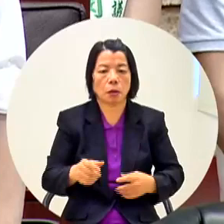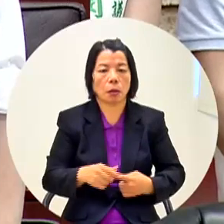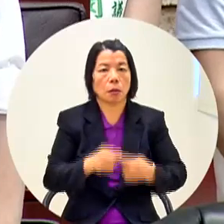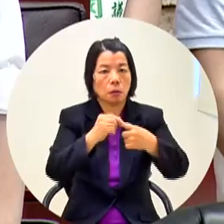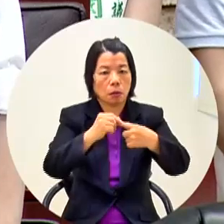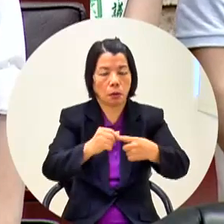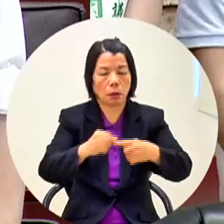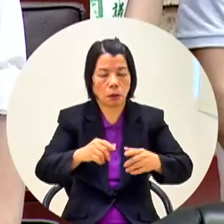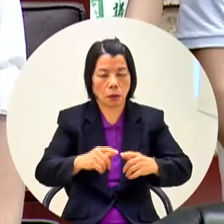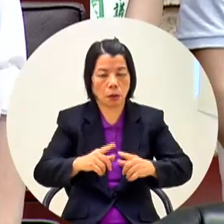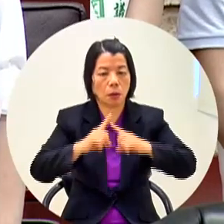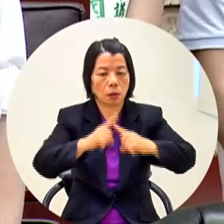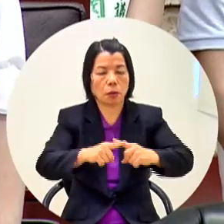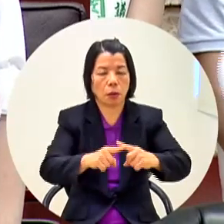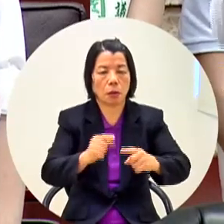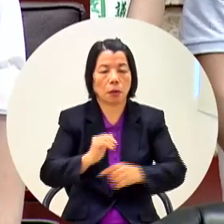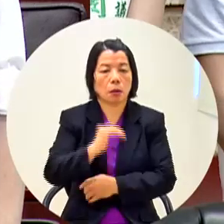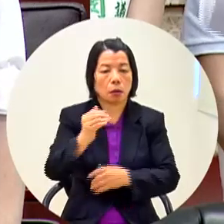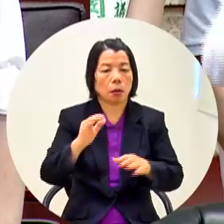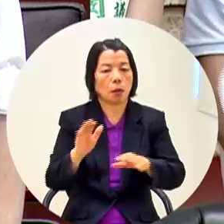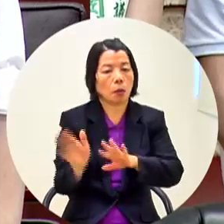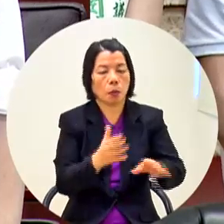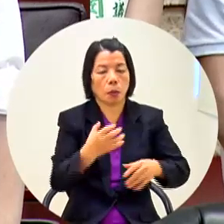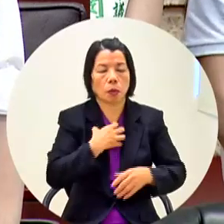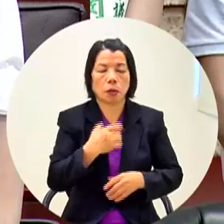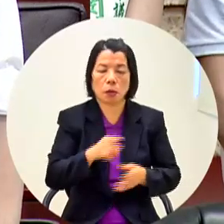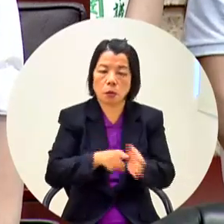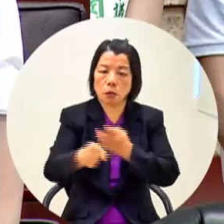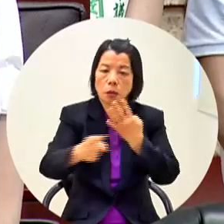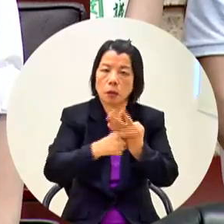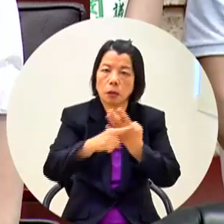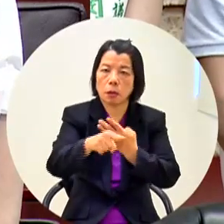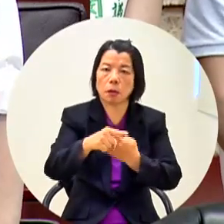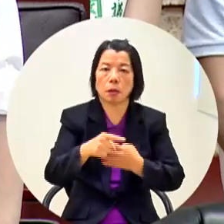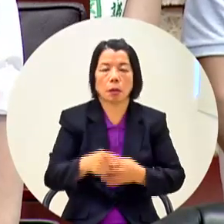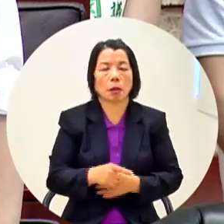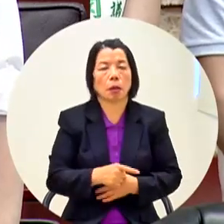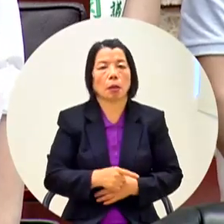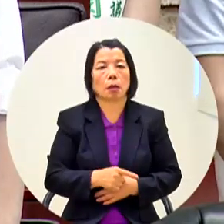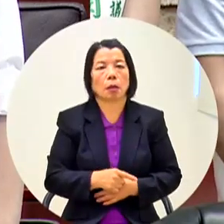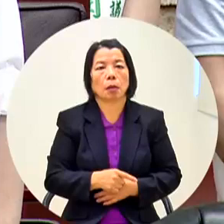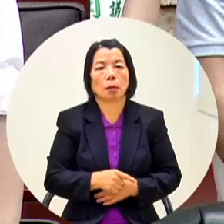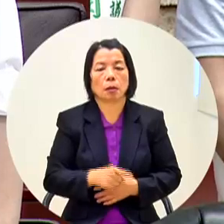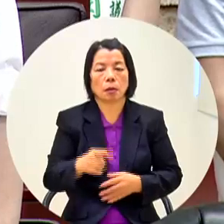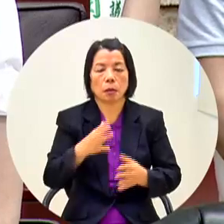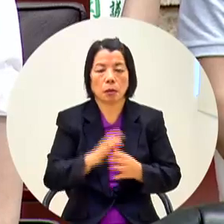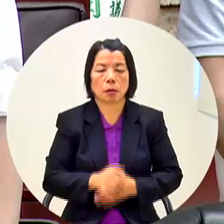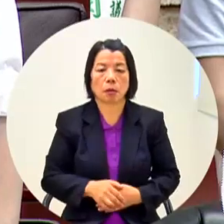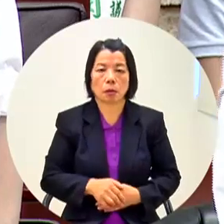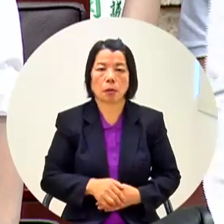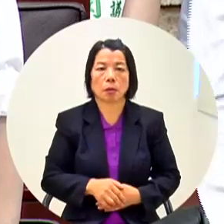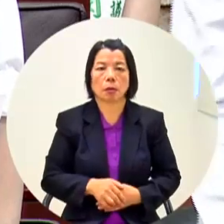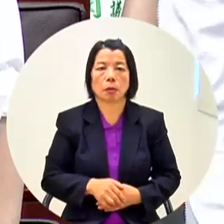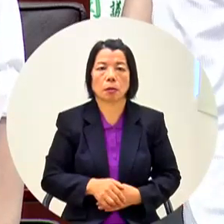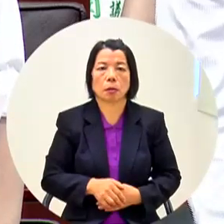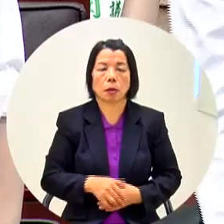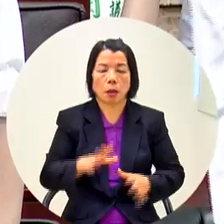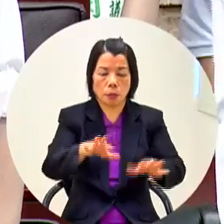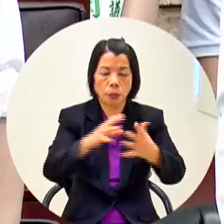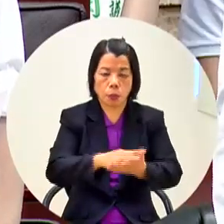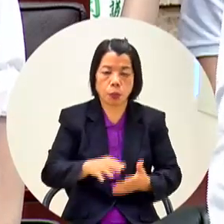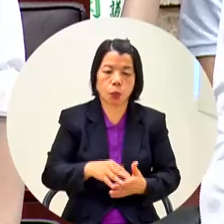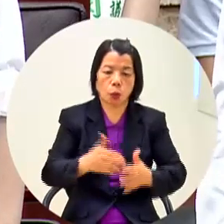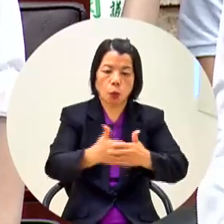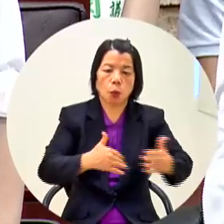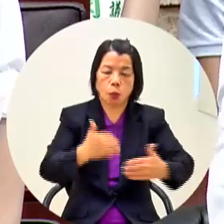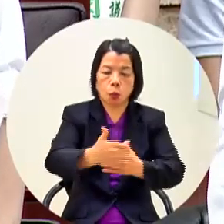线比较高风险的人员，职业 专业相关背景人士有哪些？能不能先回答我？ 在负压病房负责专